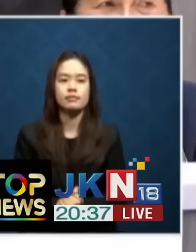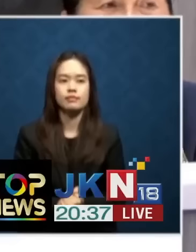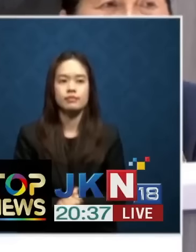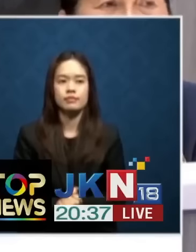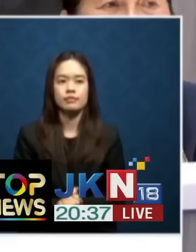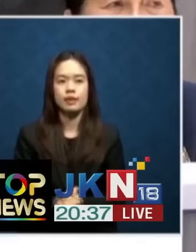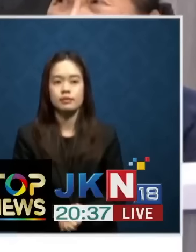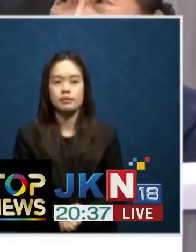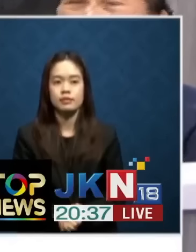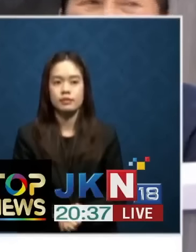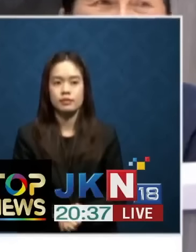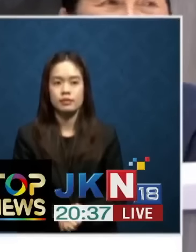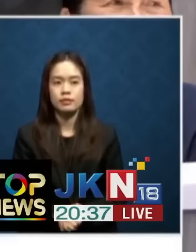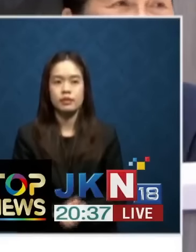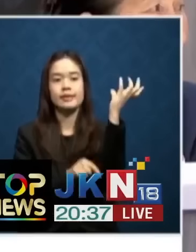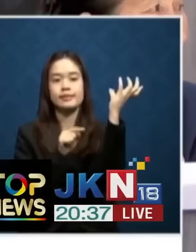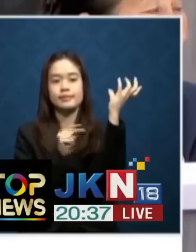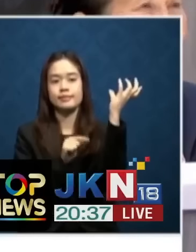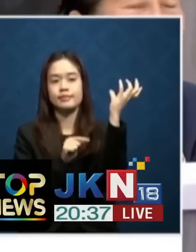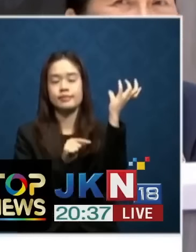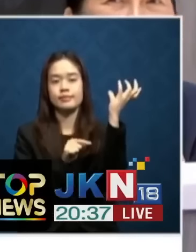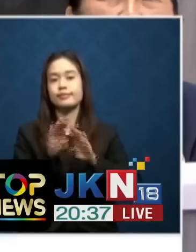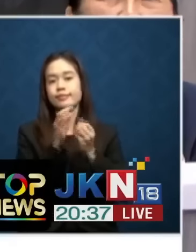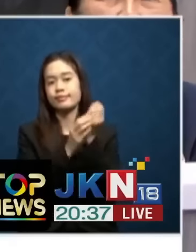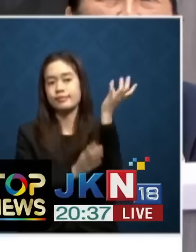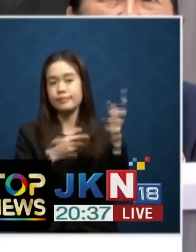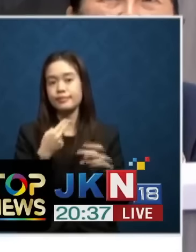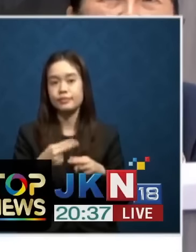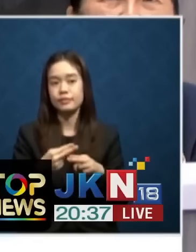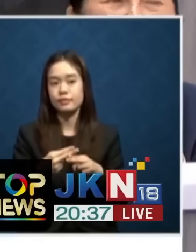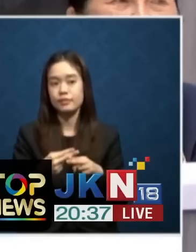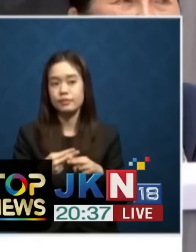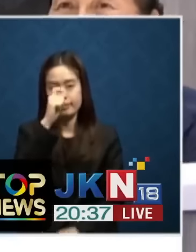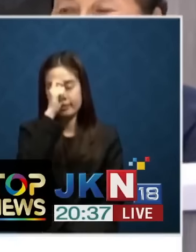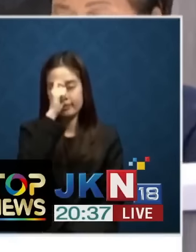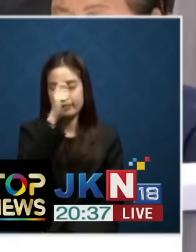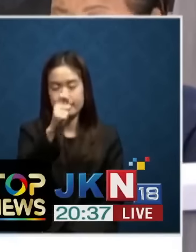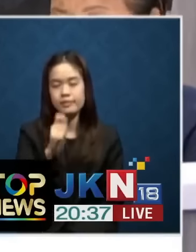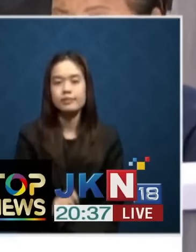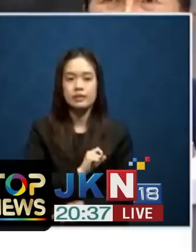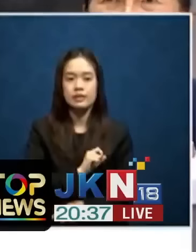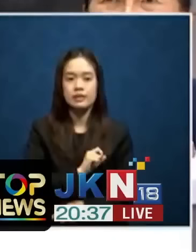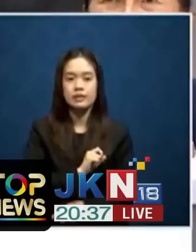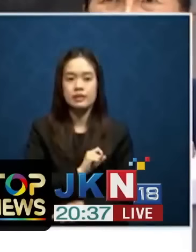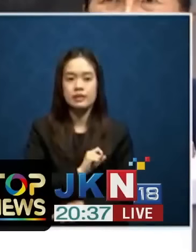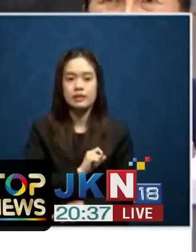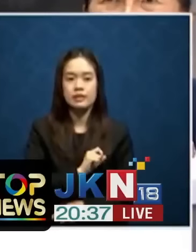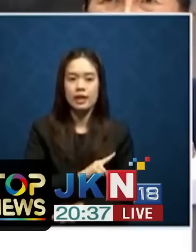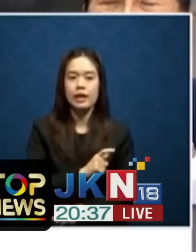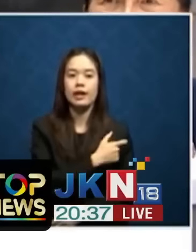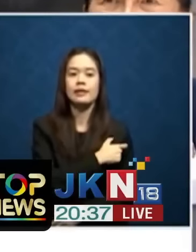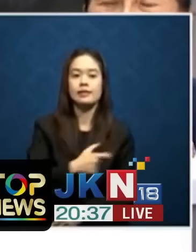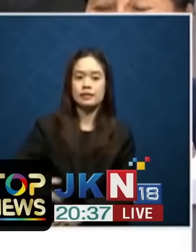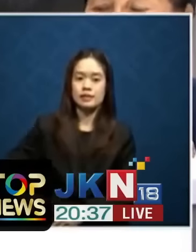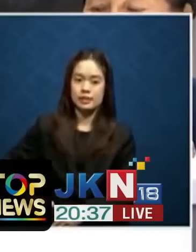หากษัตริย์นะครับคือไม่แพ้ต้นไม้อื่นๆทั่วโลกหมายถึงว่าต้นไม้ที่เป็นประเทศอื่น ๆ ต้น